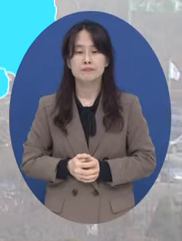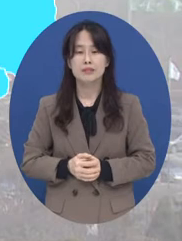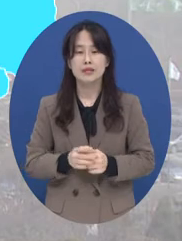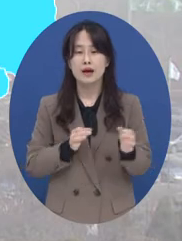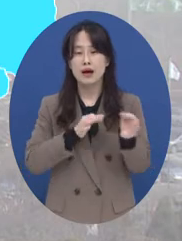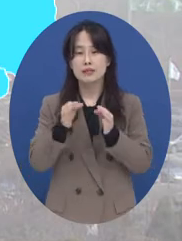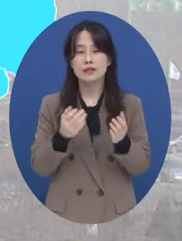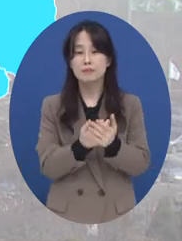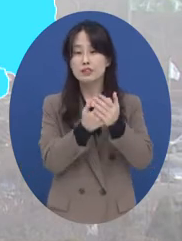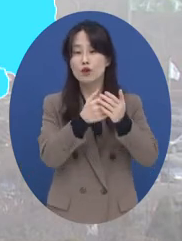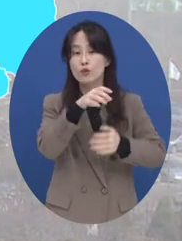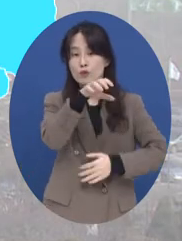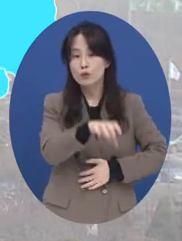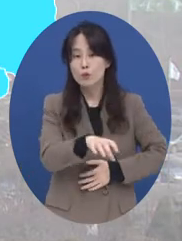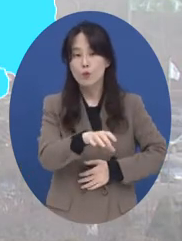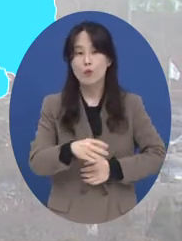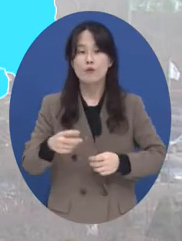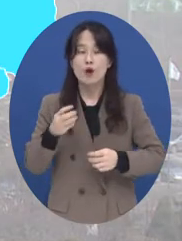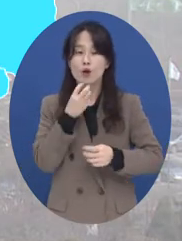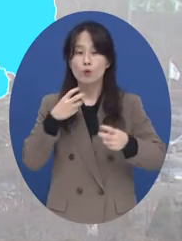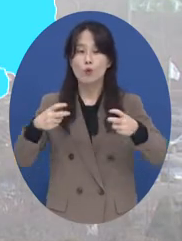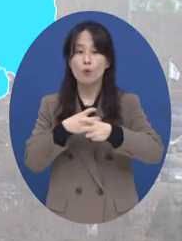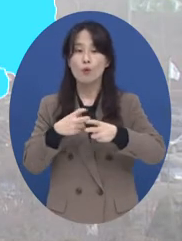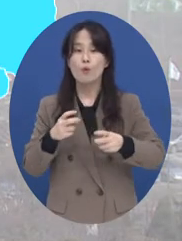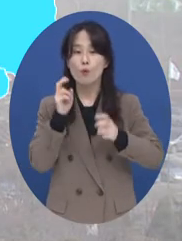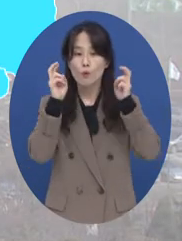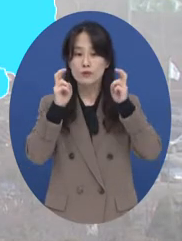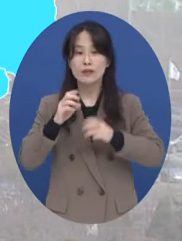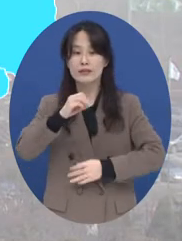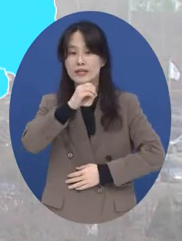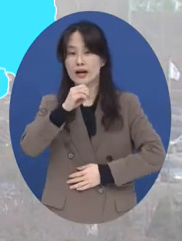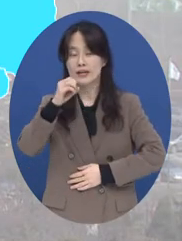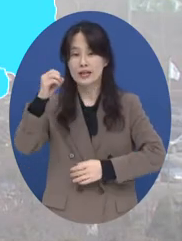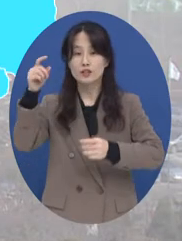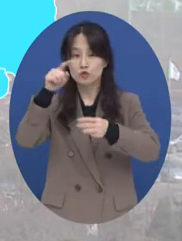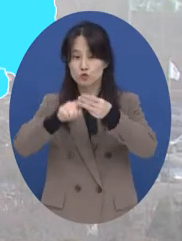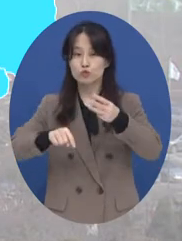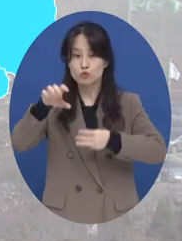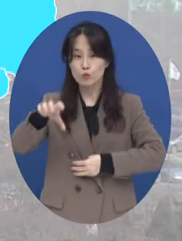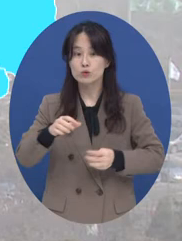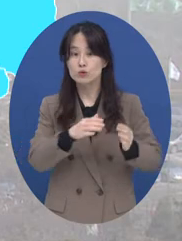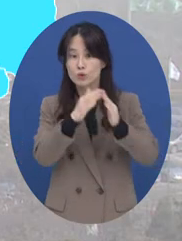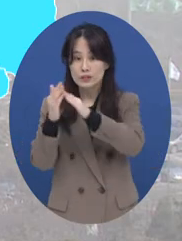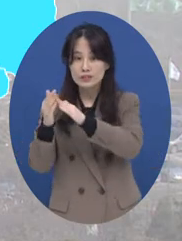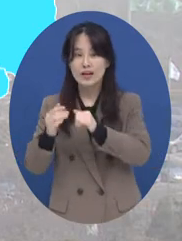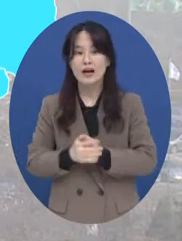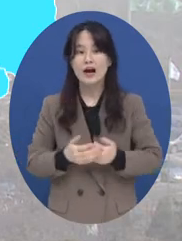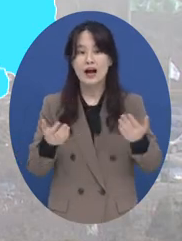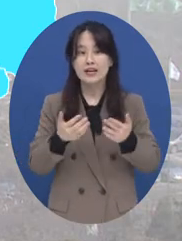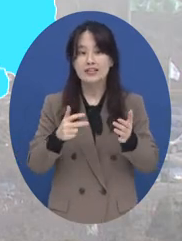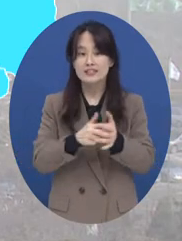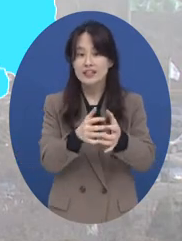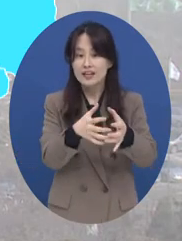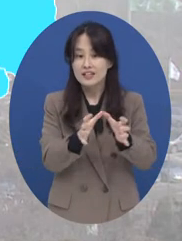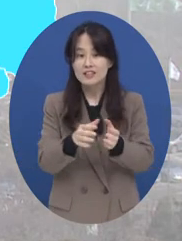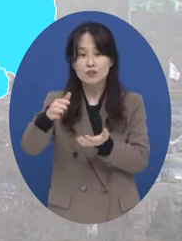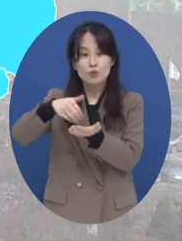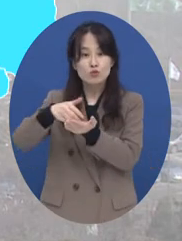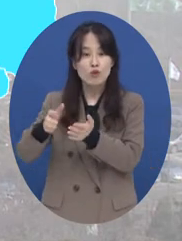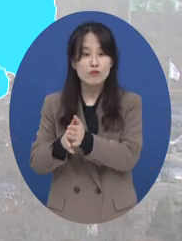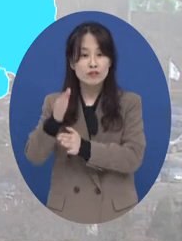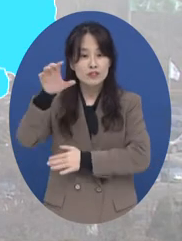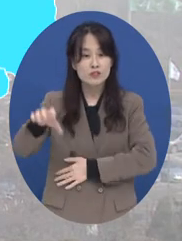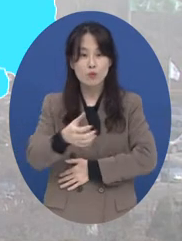경기도 시장상권진흥원회 경기교통공사는 양주시로, 경기도 일자리재단은 동두천시,